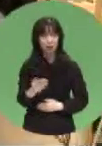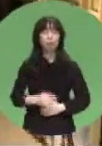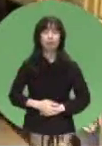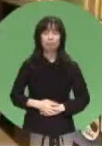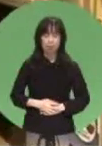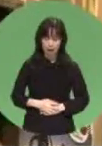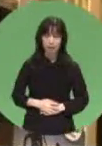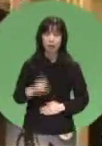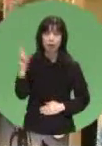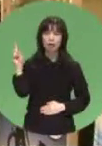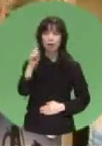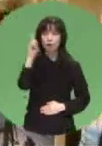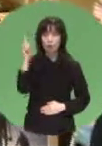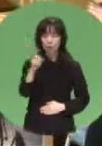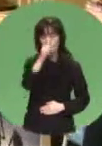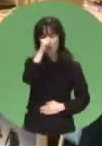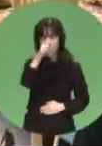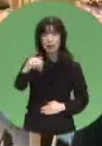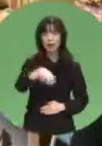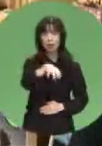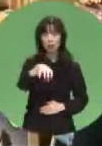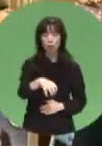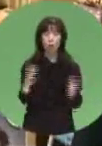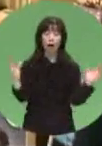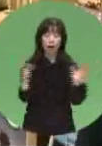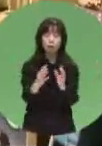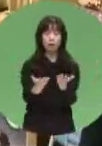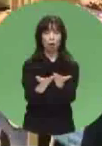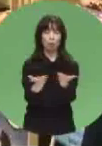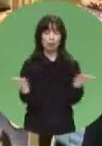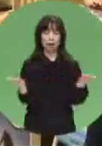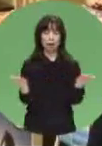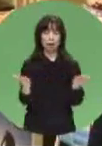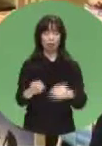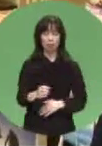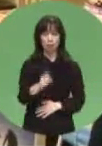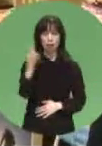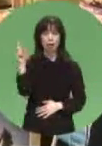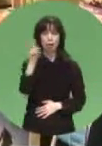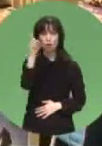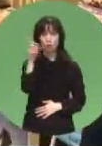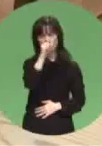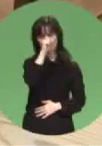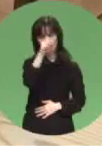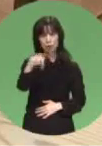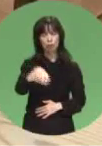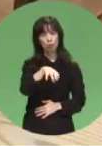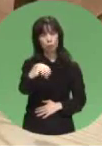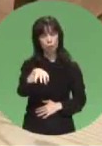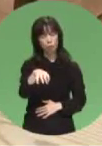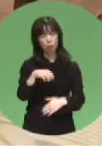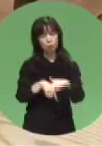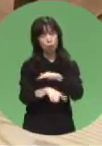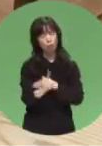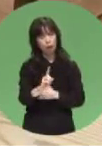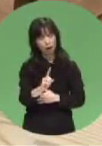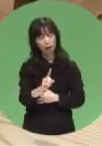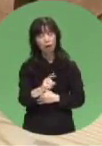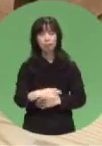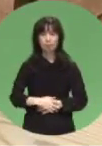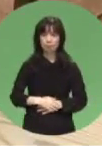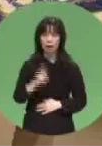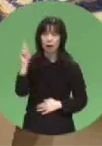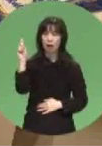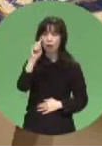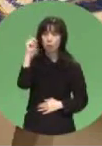店はですね、生駒のいいところを集めたお店になっております。 生駒のいいところということは、 生駒市内